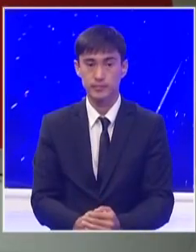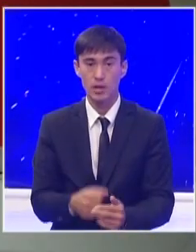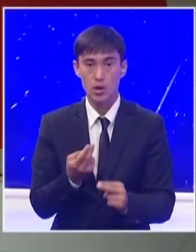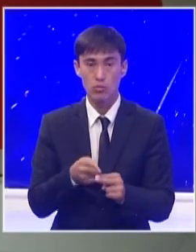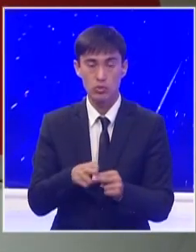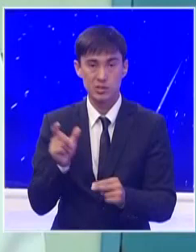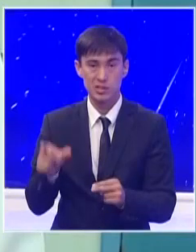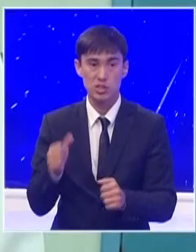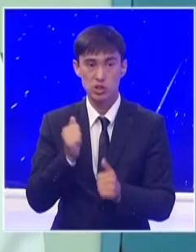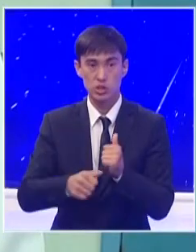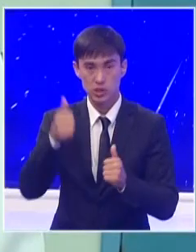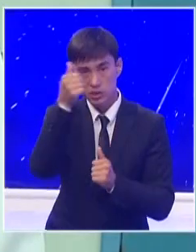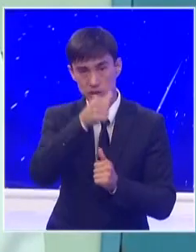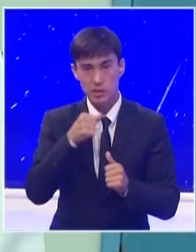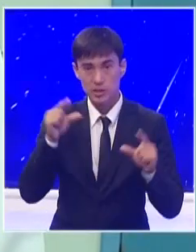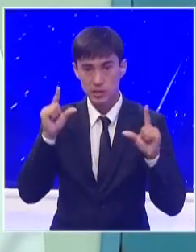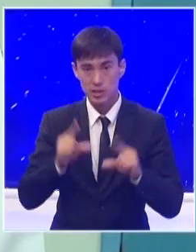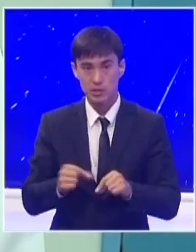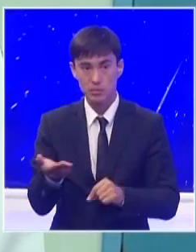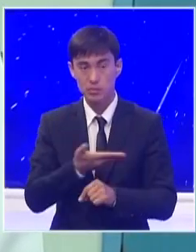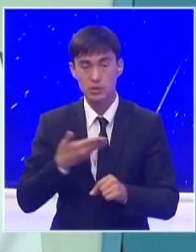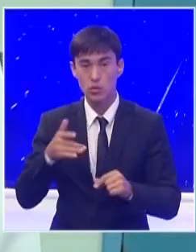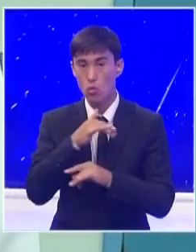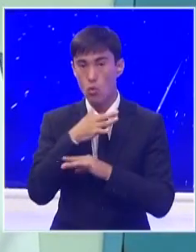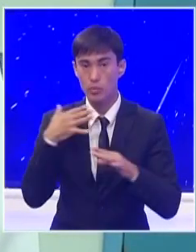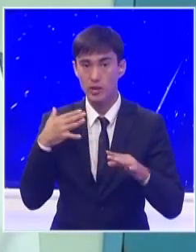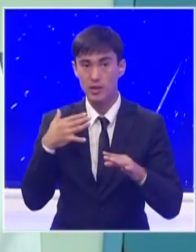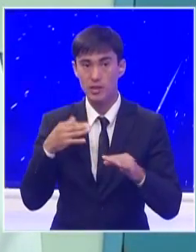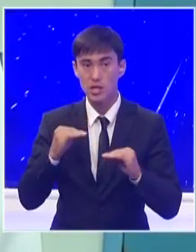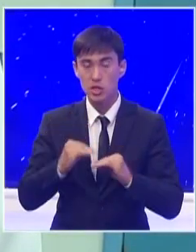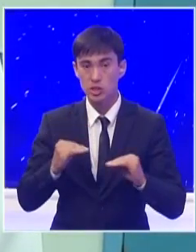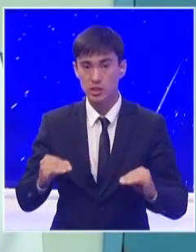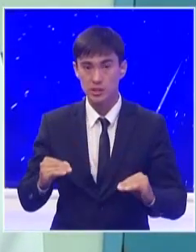кісі жыл сайын келген сайын бізге көптеген шәкірттер